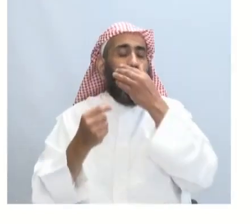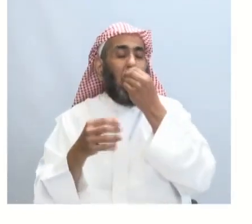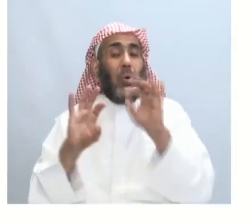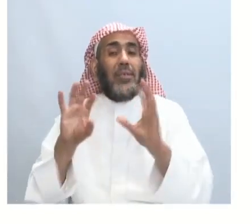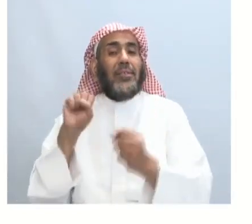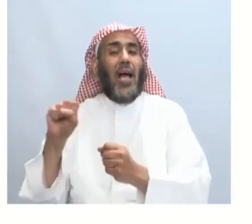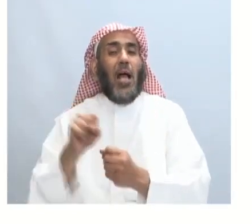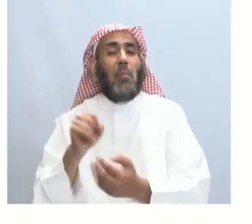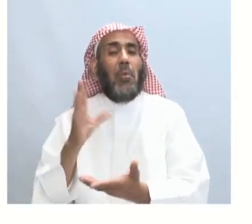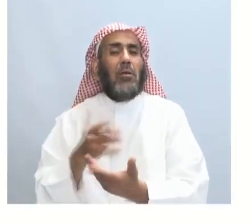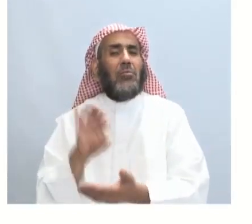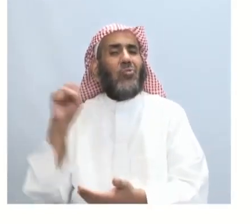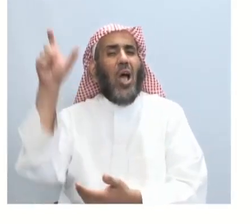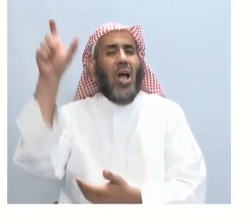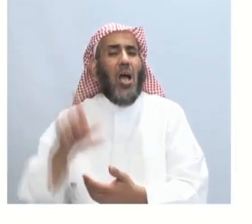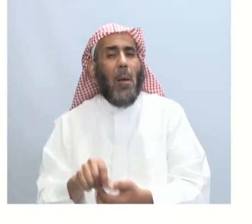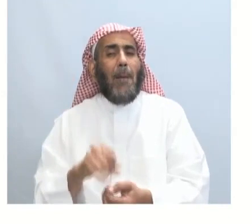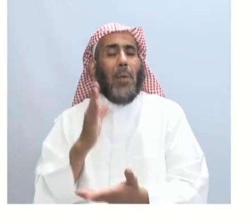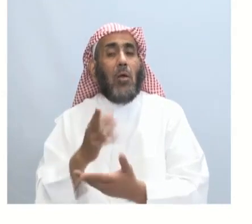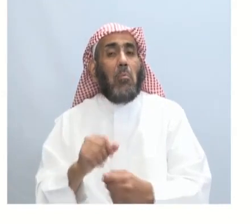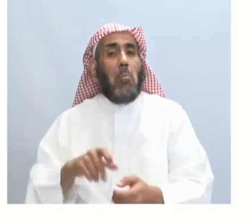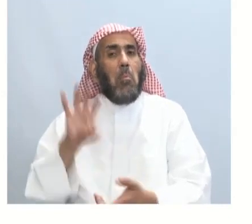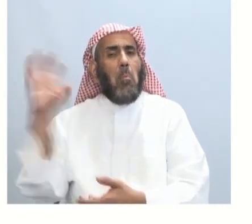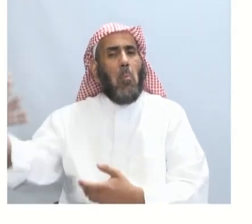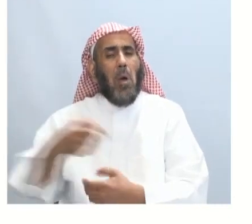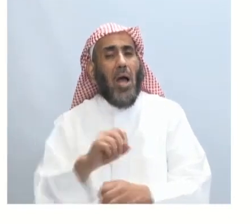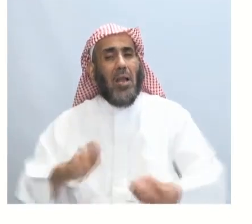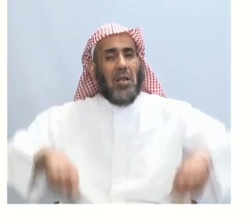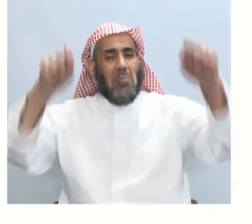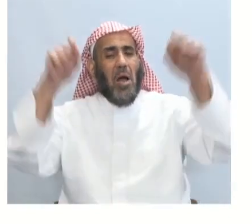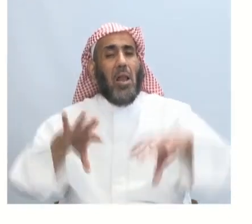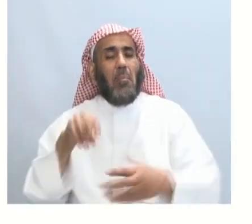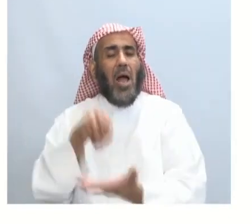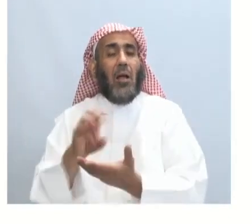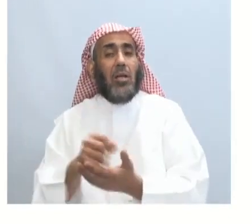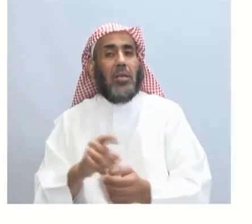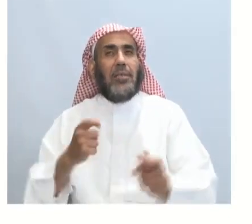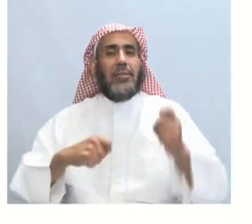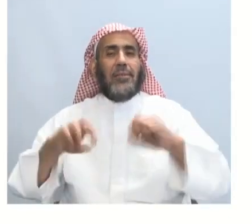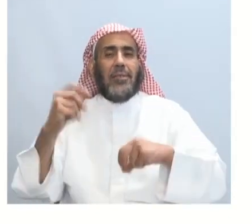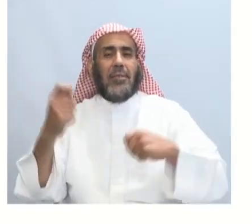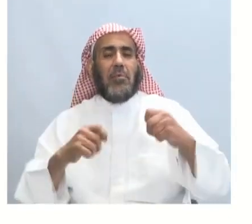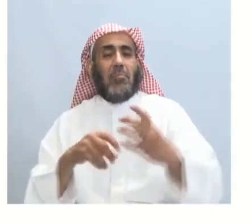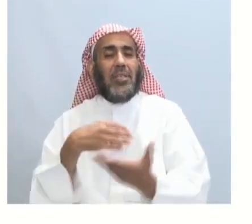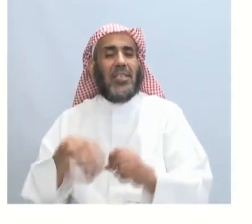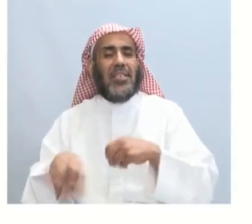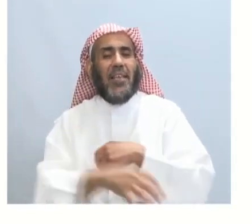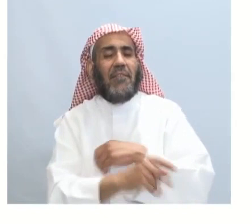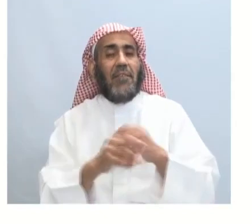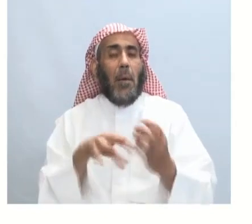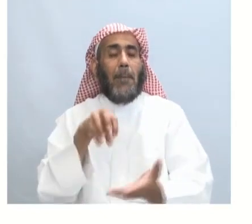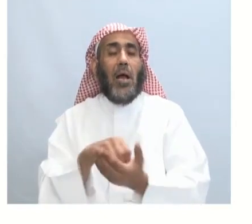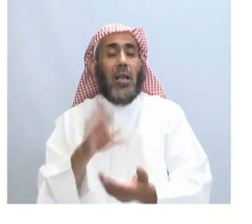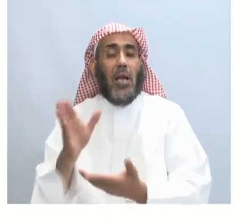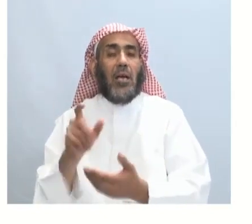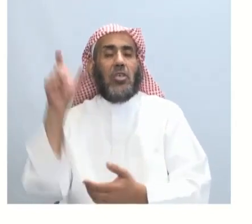الحق هنا عندكم مالك المحل التجاري محل الحق ما هو التصميم تصنيف محل الحق محل